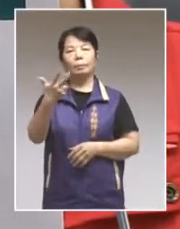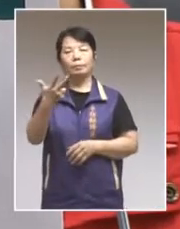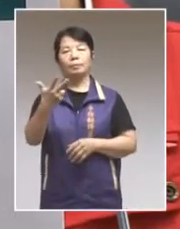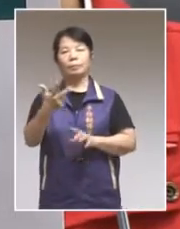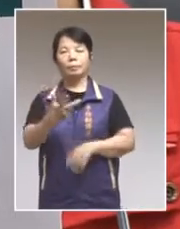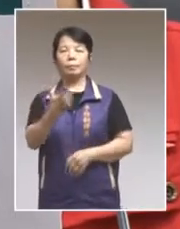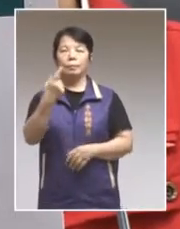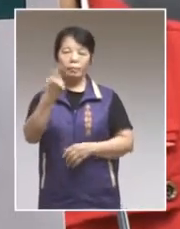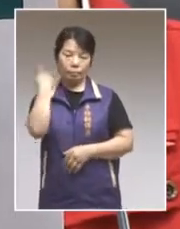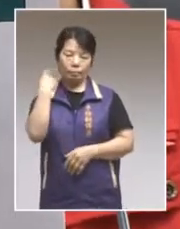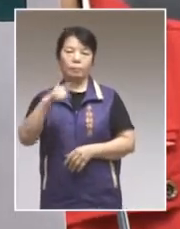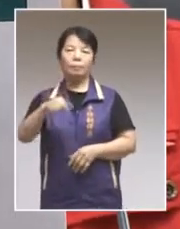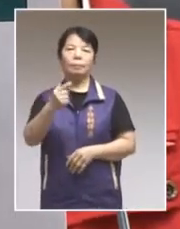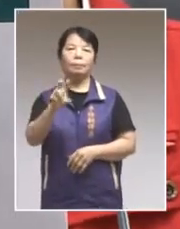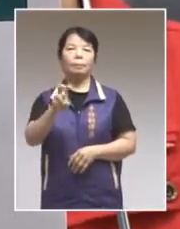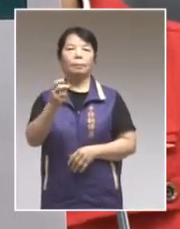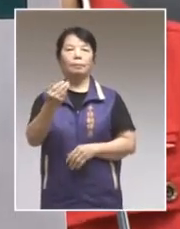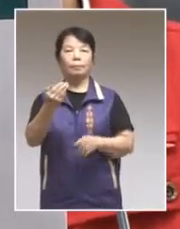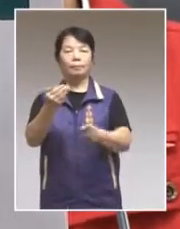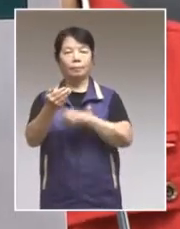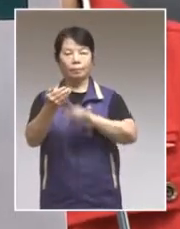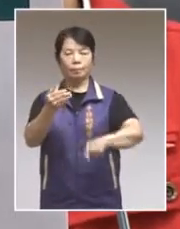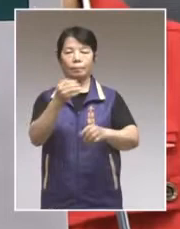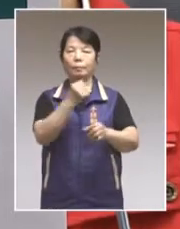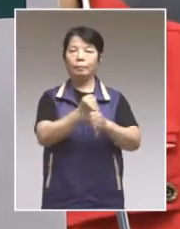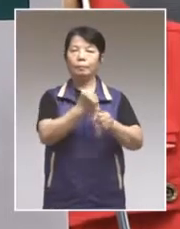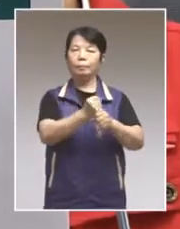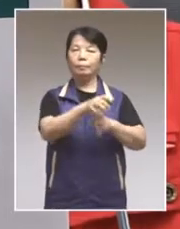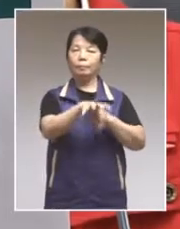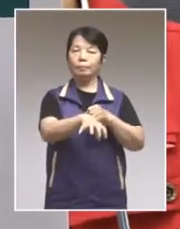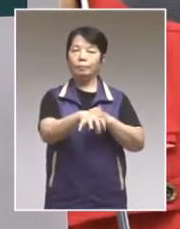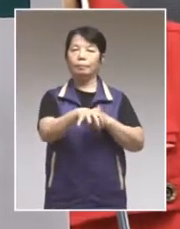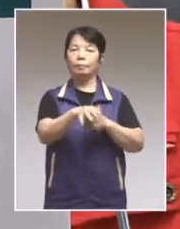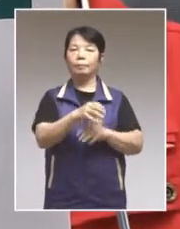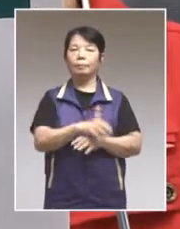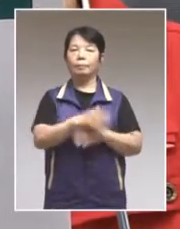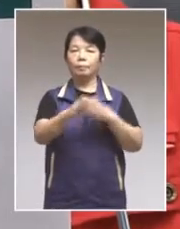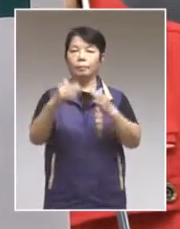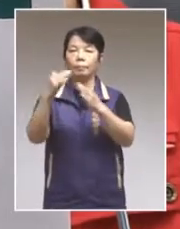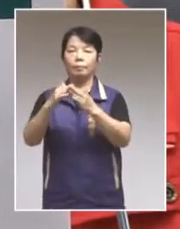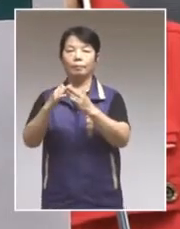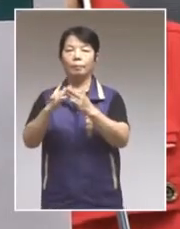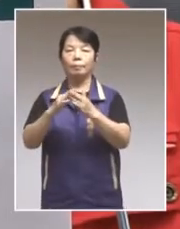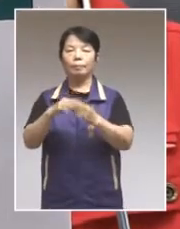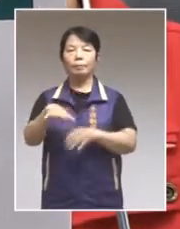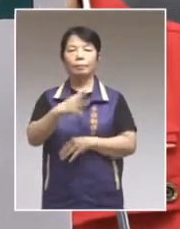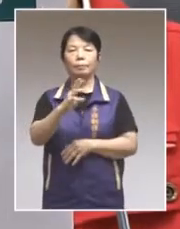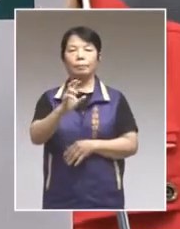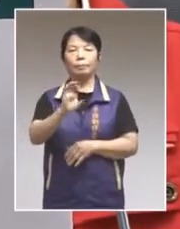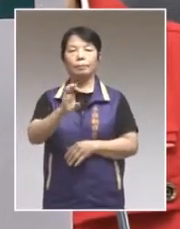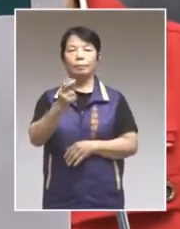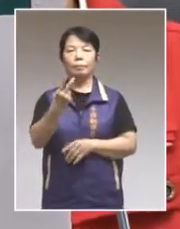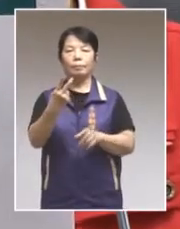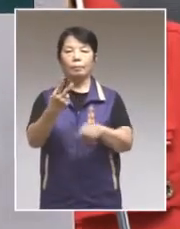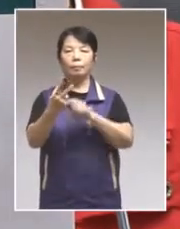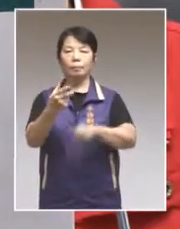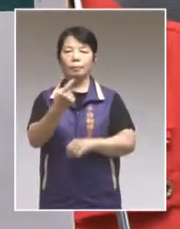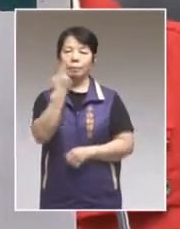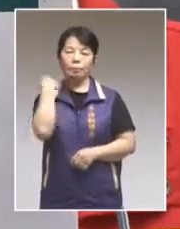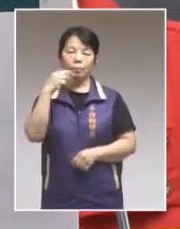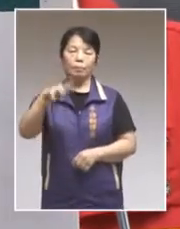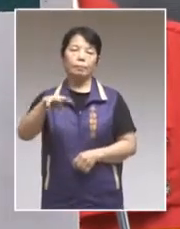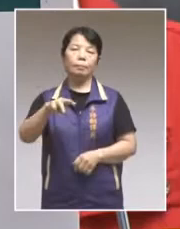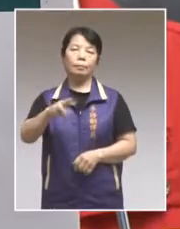是129。职业职场的校园是492例，昨天是354